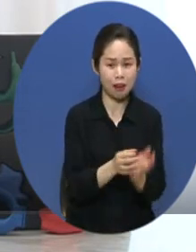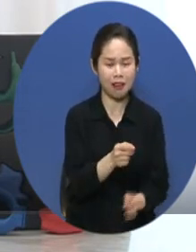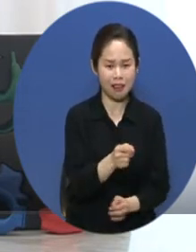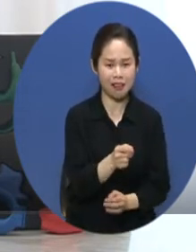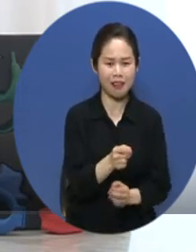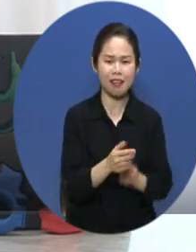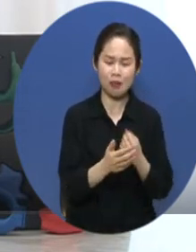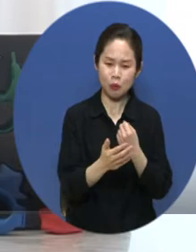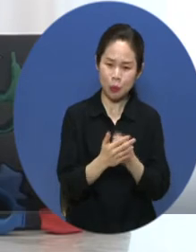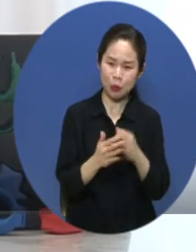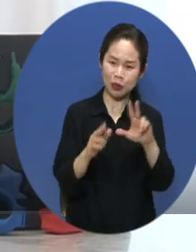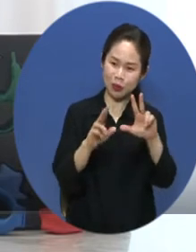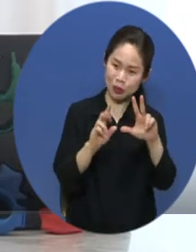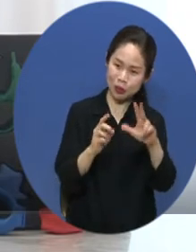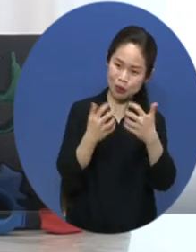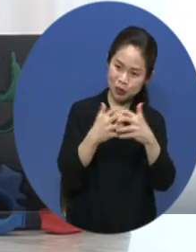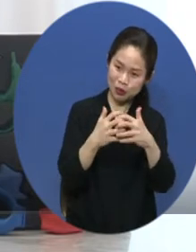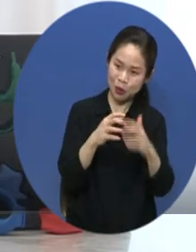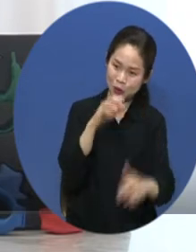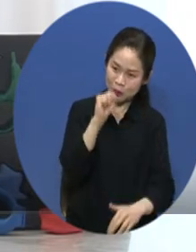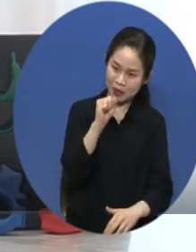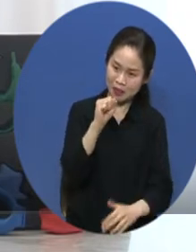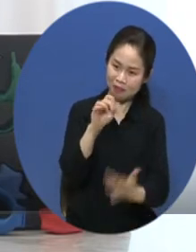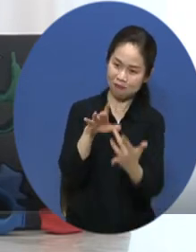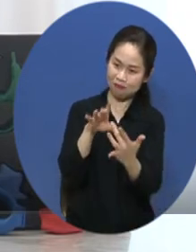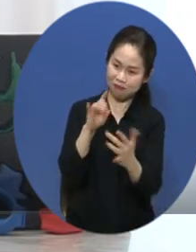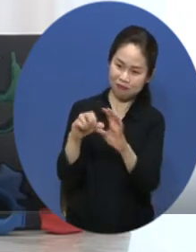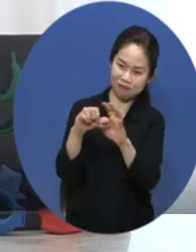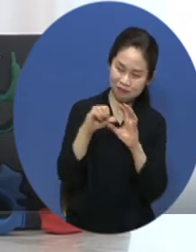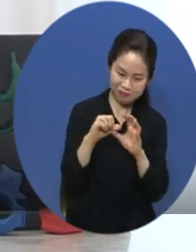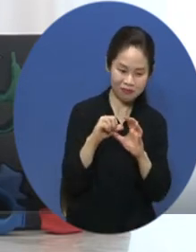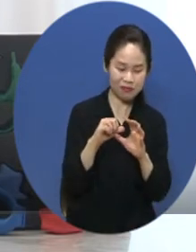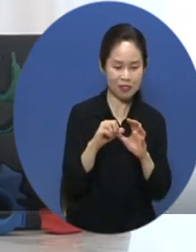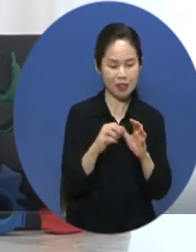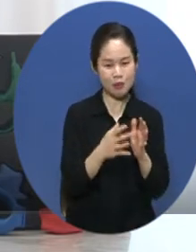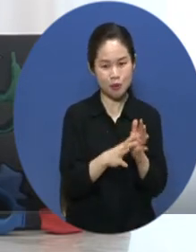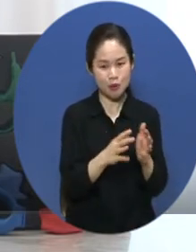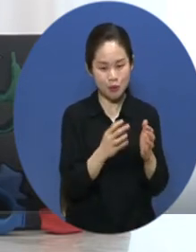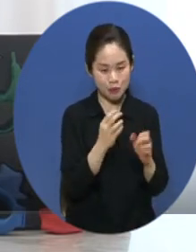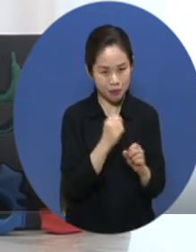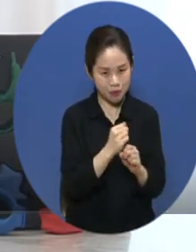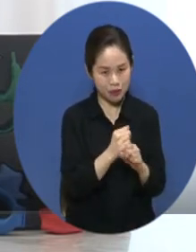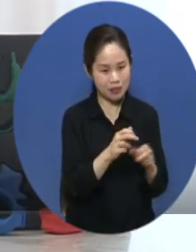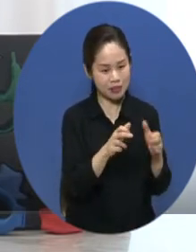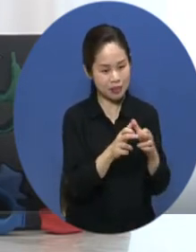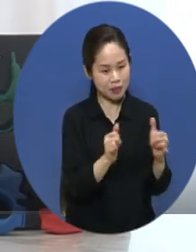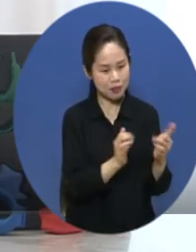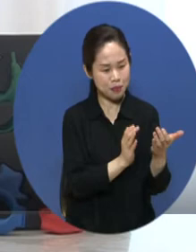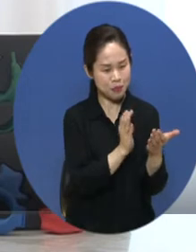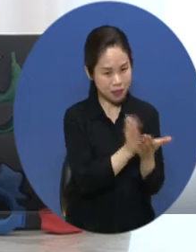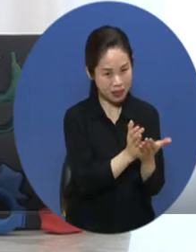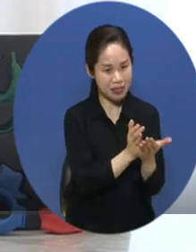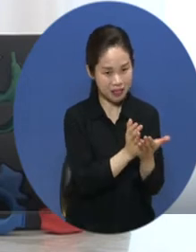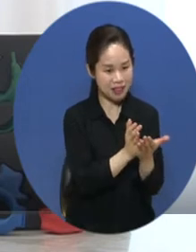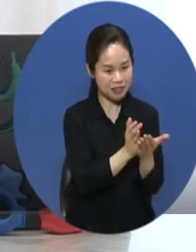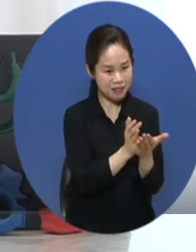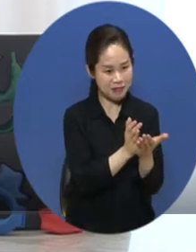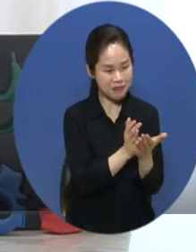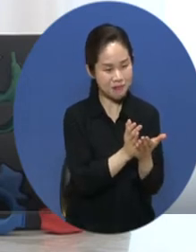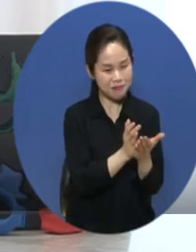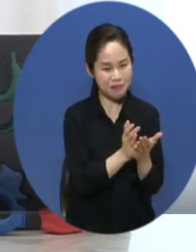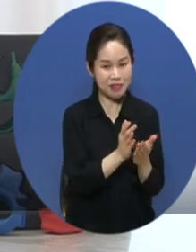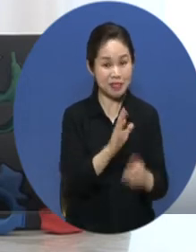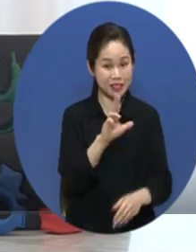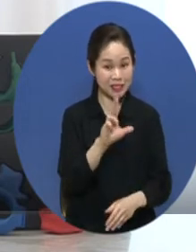문제를 극복하고 개별한테 맞는 각각의 장애한테 맞는 그런 보조기구를 생산할 수 있을 것 같아서 3D